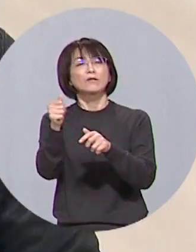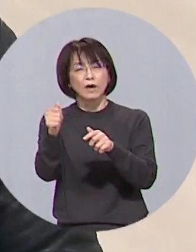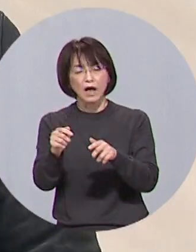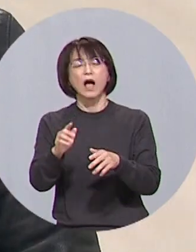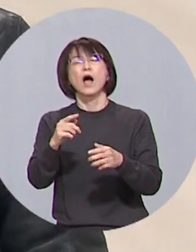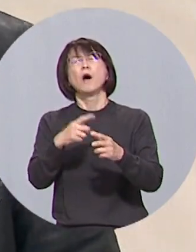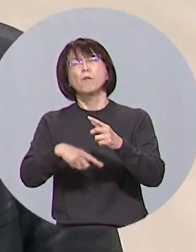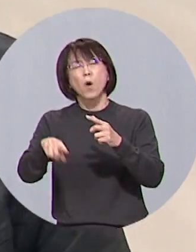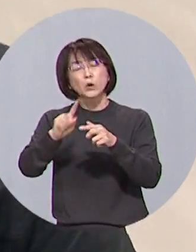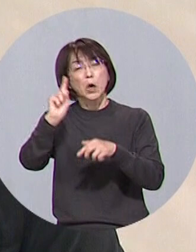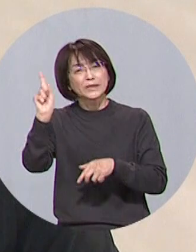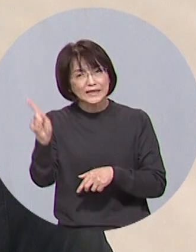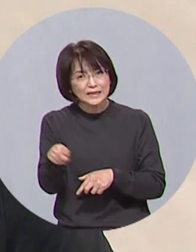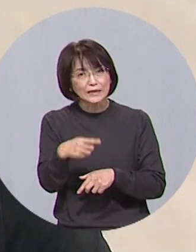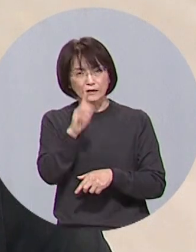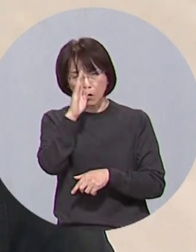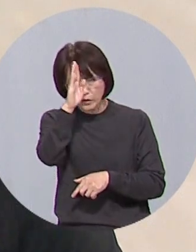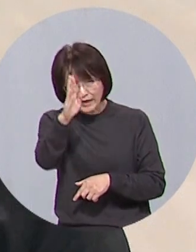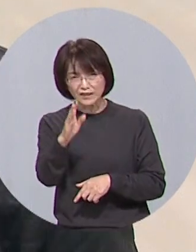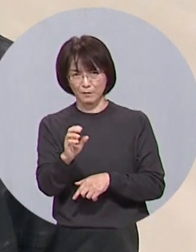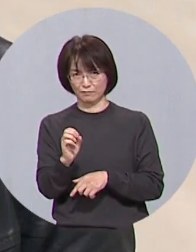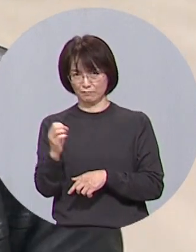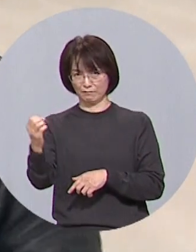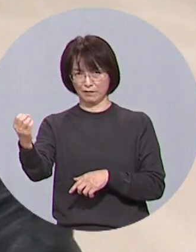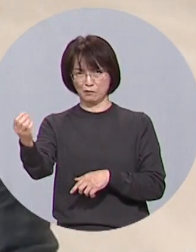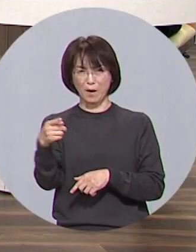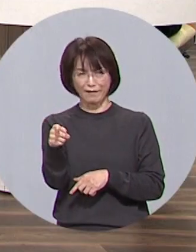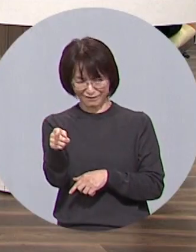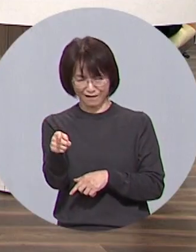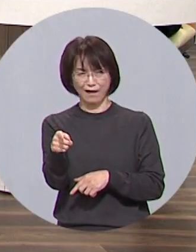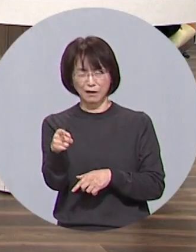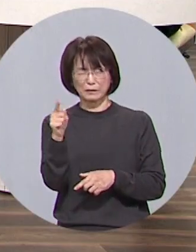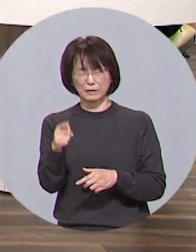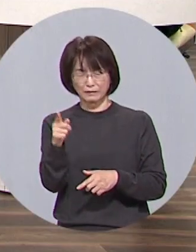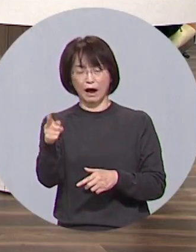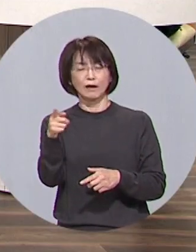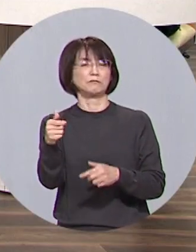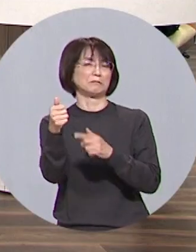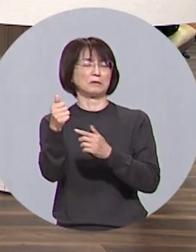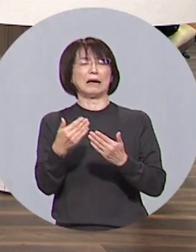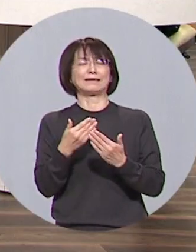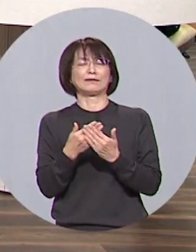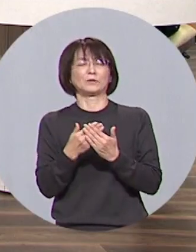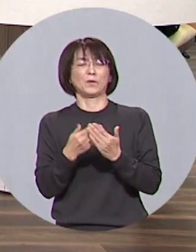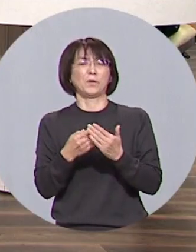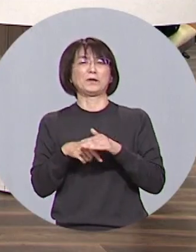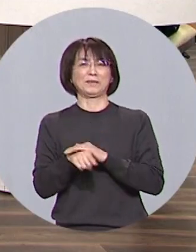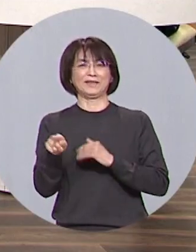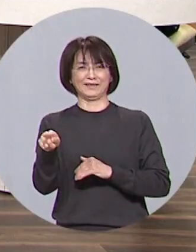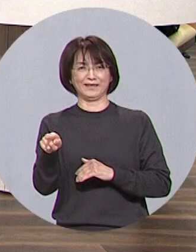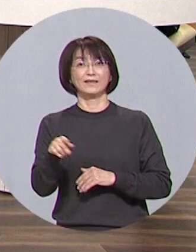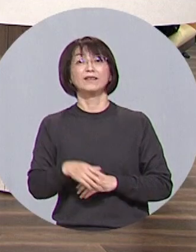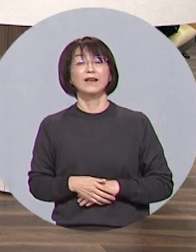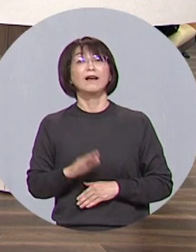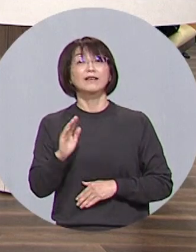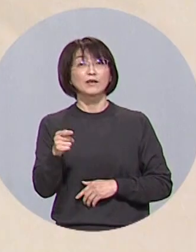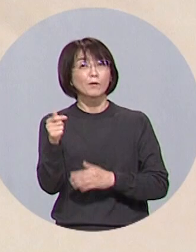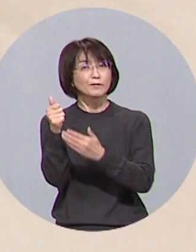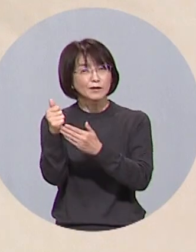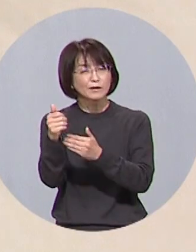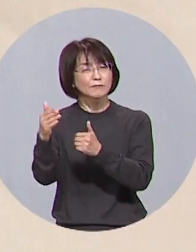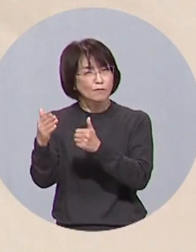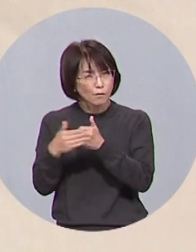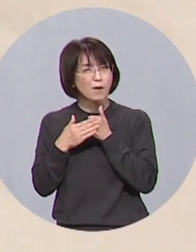しますよって 一番 すいませんでした 本人が 一番緊張してたんです 一番緊張してましたね、ゴルゴさんのおかげでね、